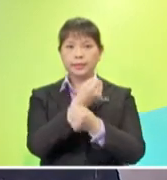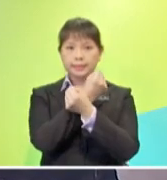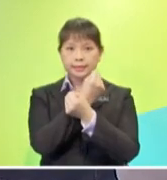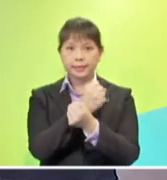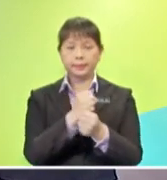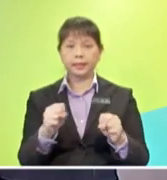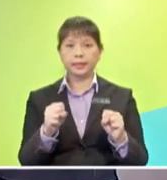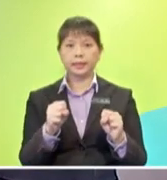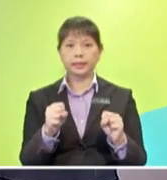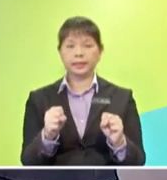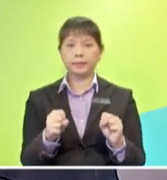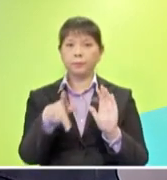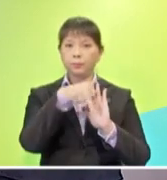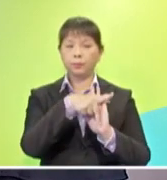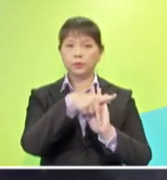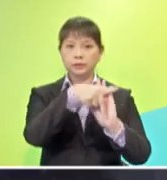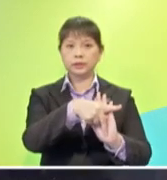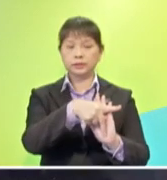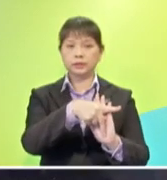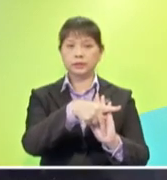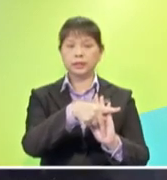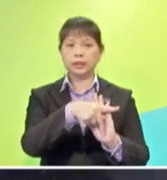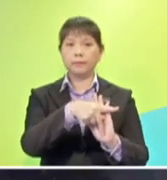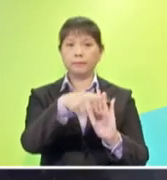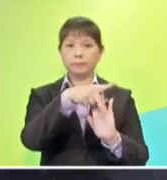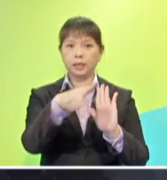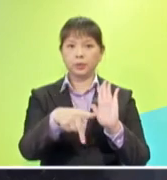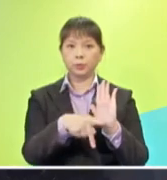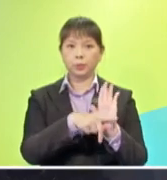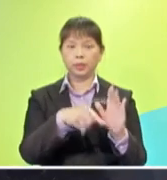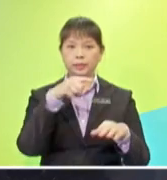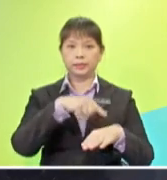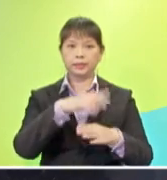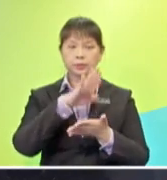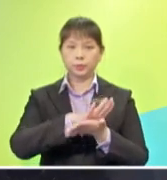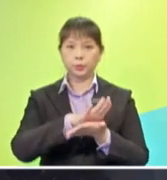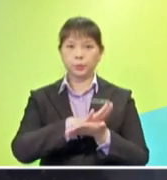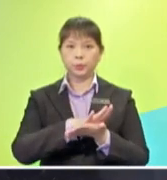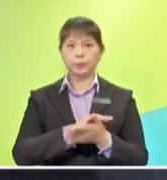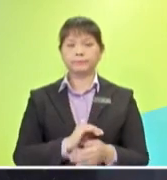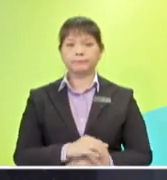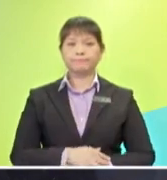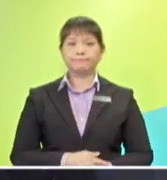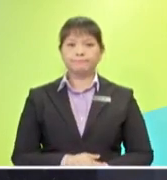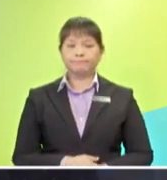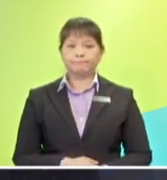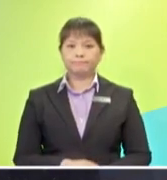peraturan di sekolah kita hari ini ada tiga tugas saya hanya akan membuat tugas yang pertama